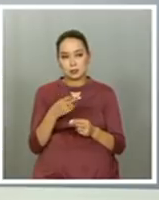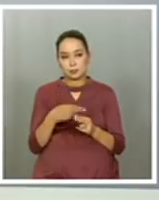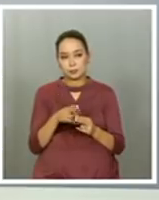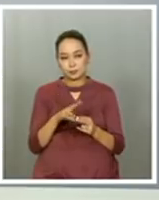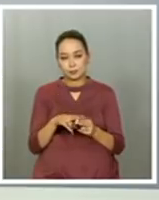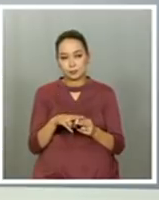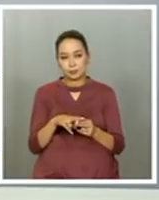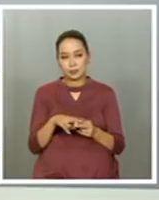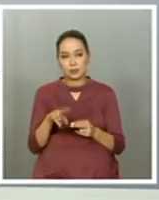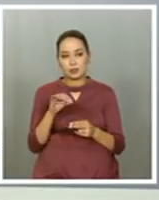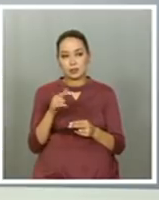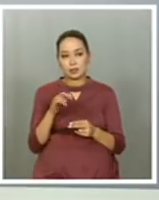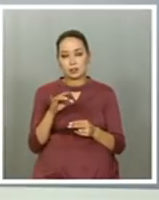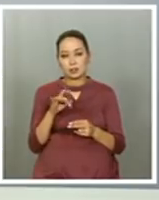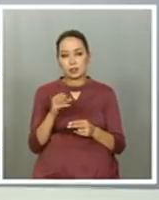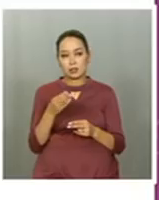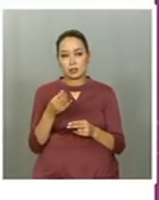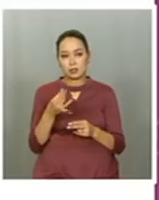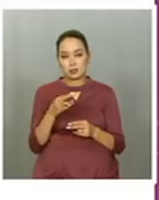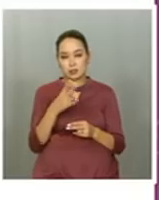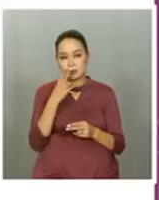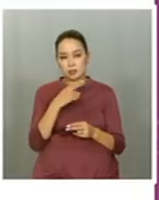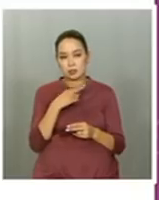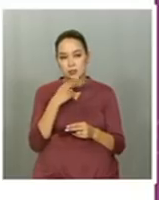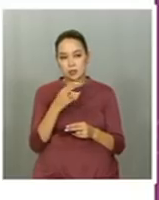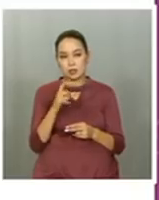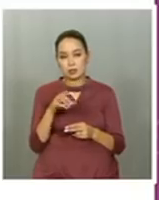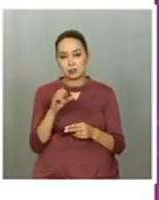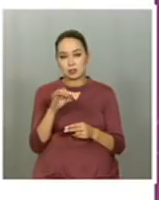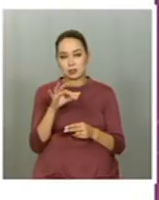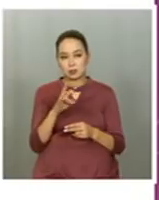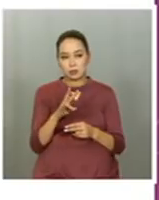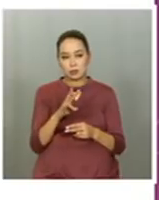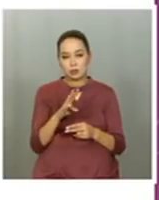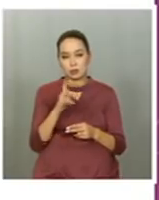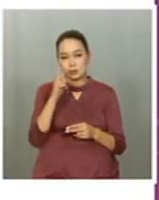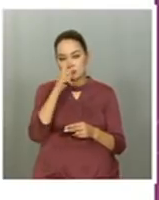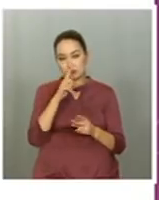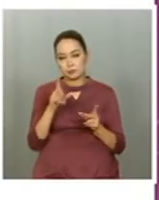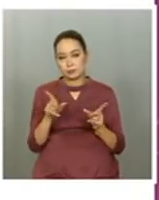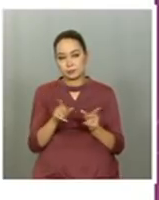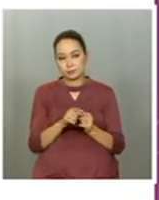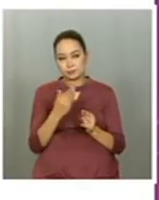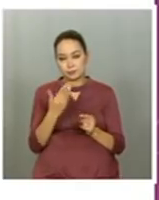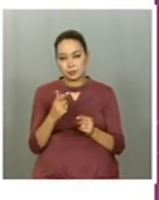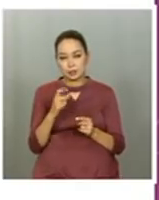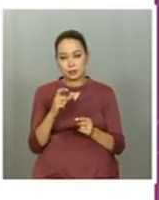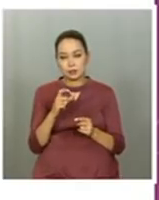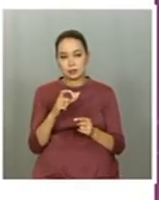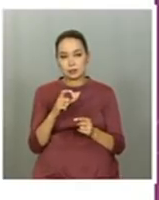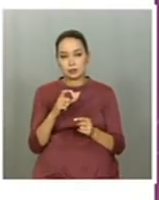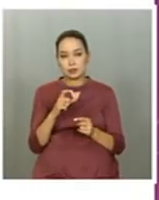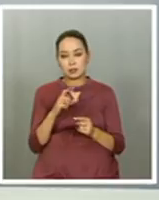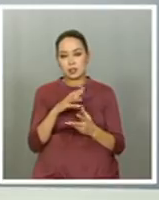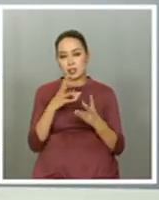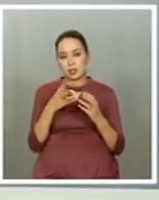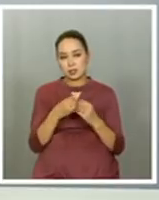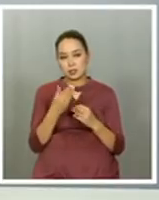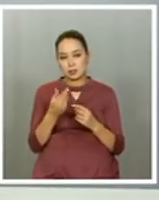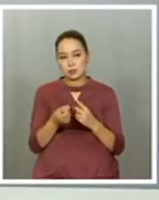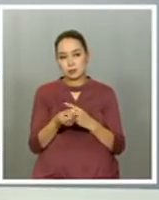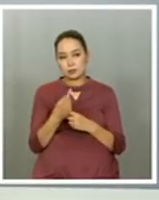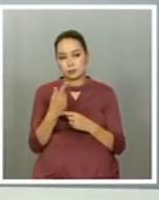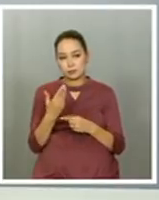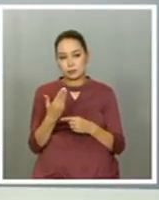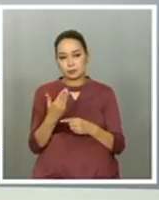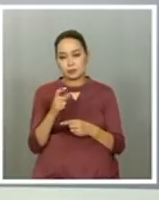реакциясын қарастыру үшін біз этанолды күкірт қышқылы катализатор қатысында реакция нәтижесінде қанықпаған